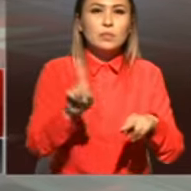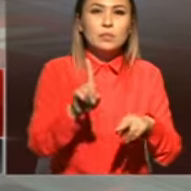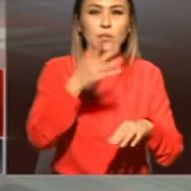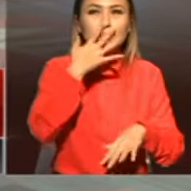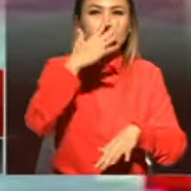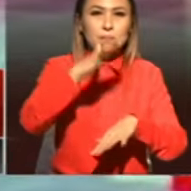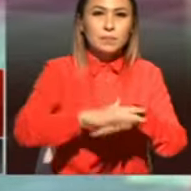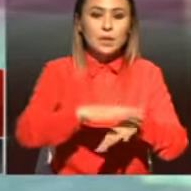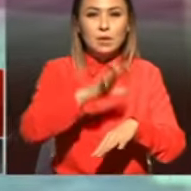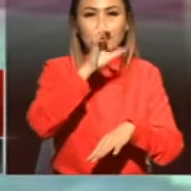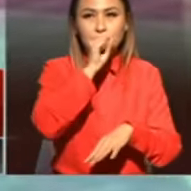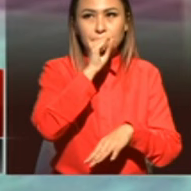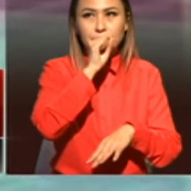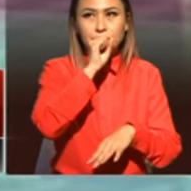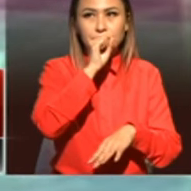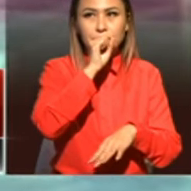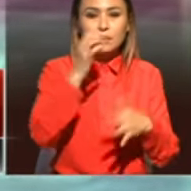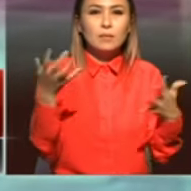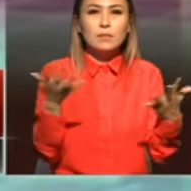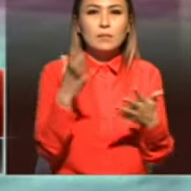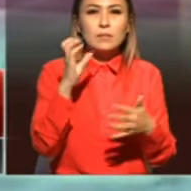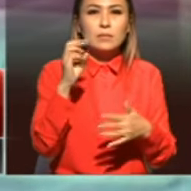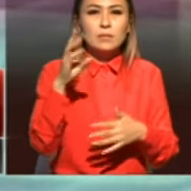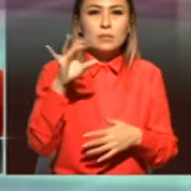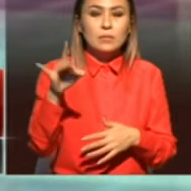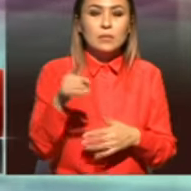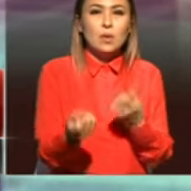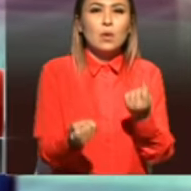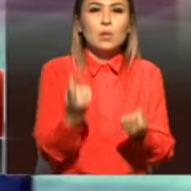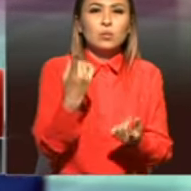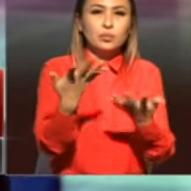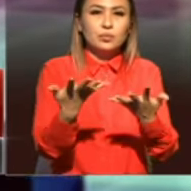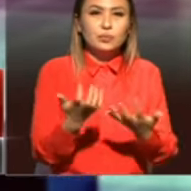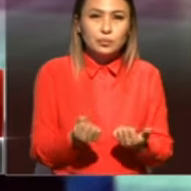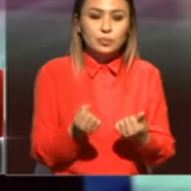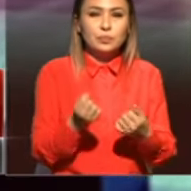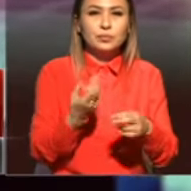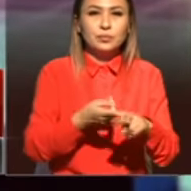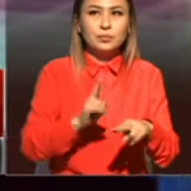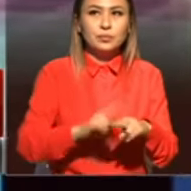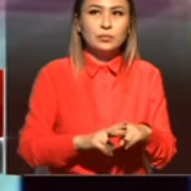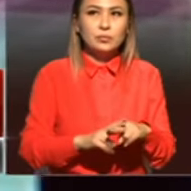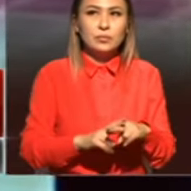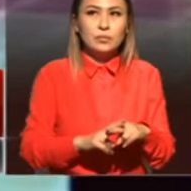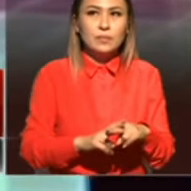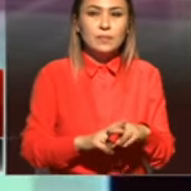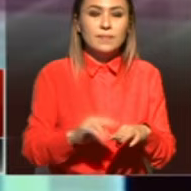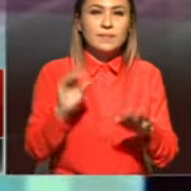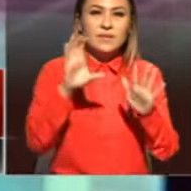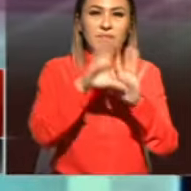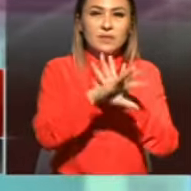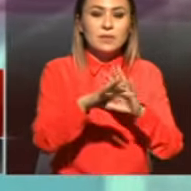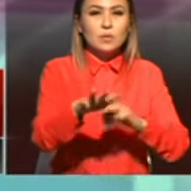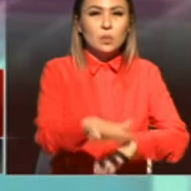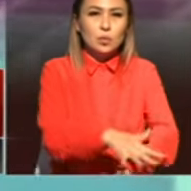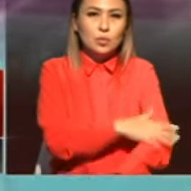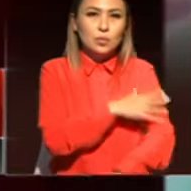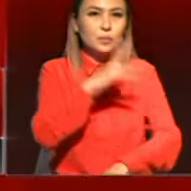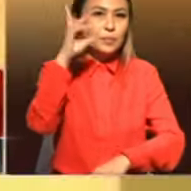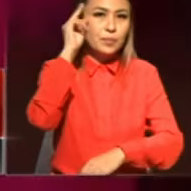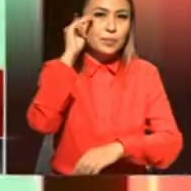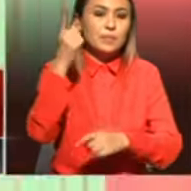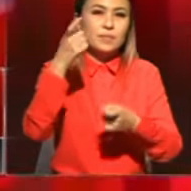өзі де айтпайды. Қай сектор екенін, не сектор екенін, қалай берген, не беріп отқанын. Одан кейін барып бана инвестицияға байланысты ұзақ мерзімді